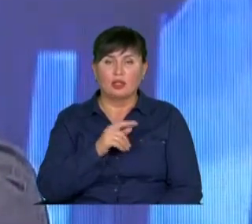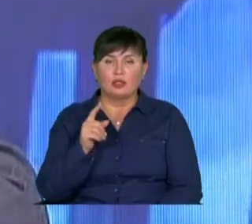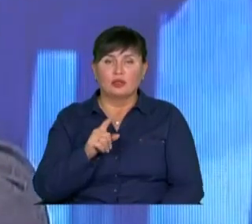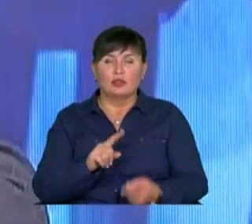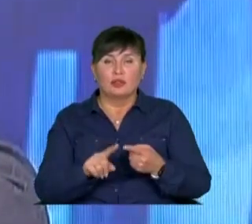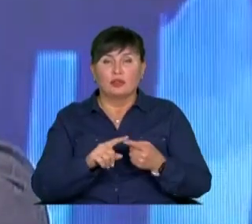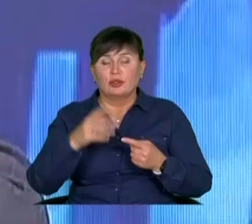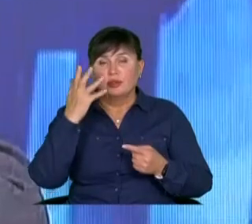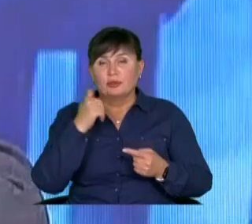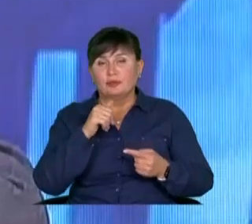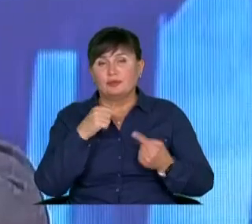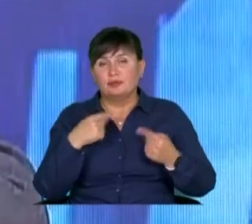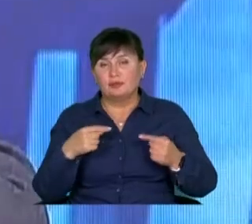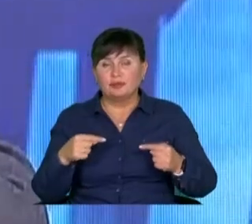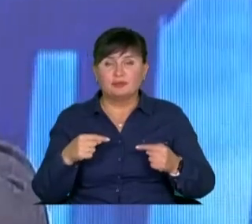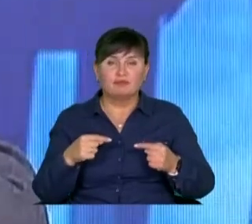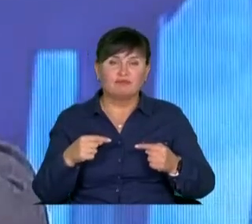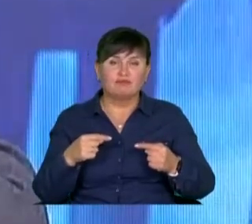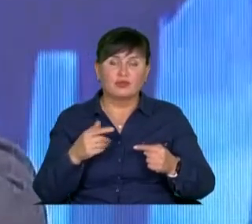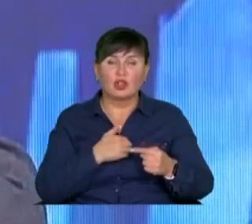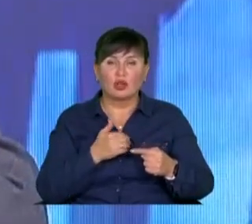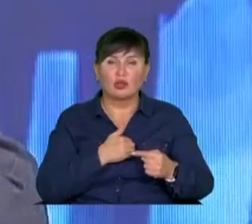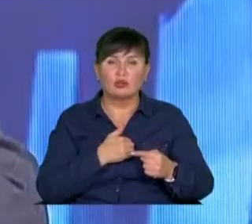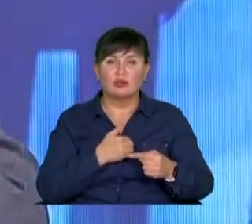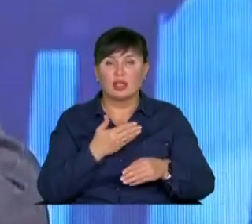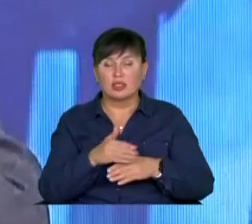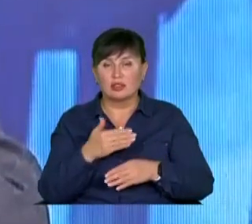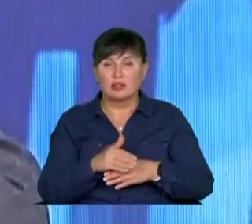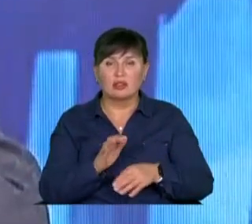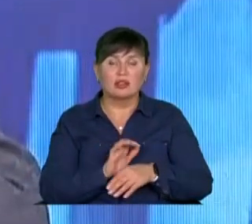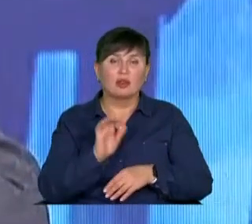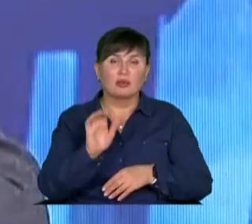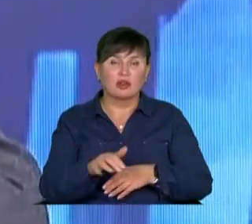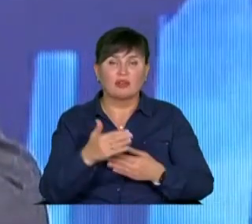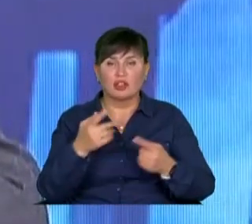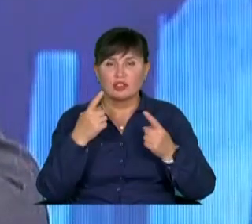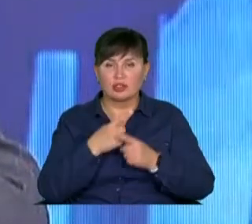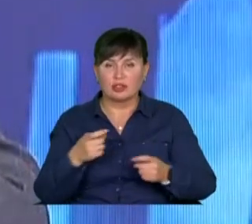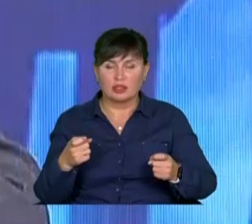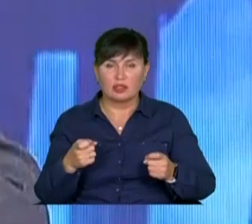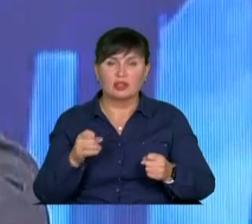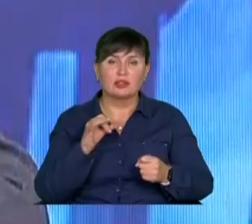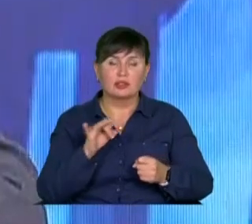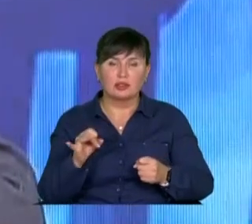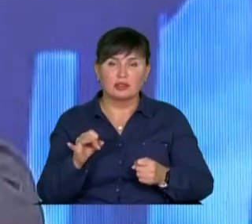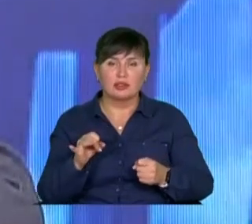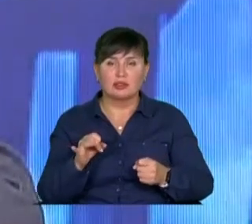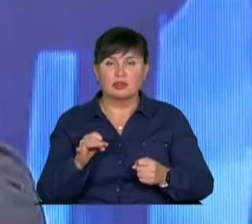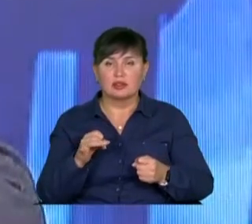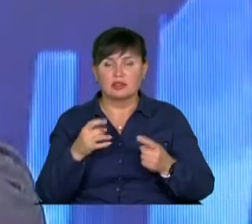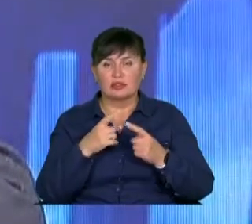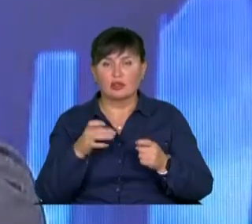когда, допустим, та или иная редакция хочет аккредитовать, они направляют ваши данные и сведения